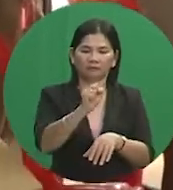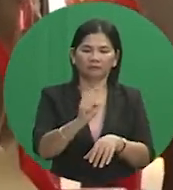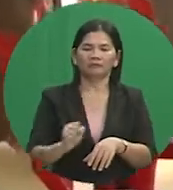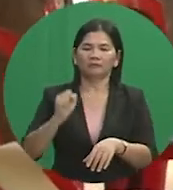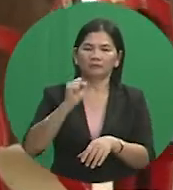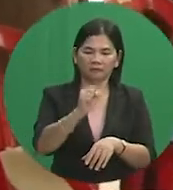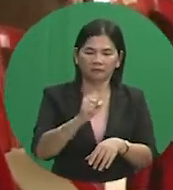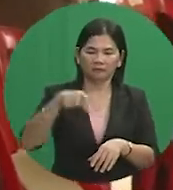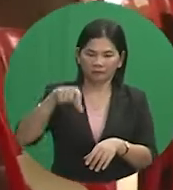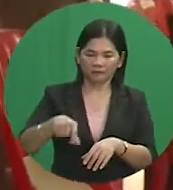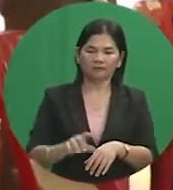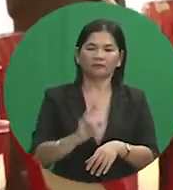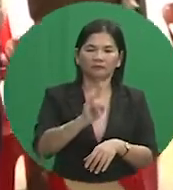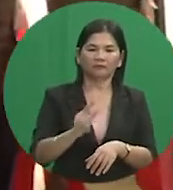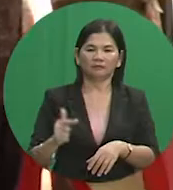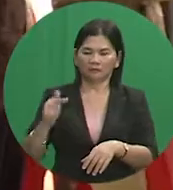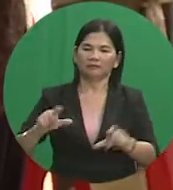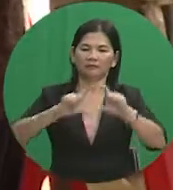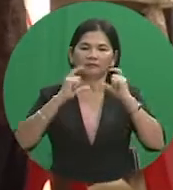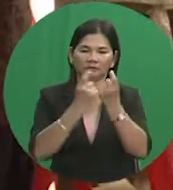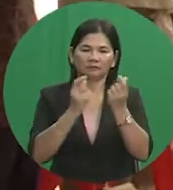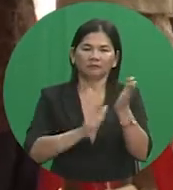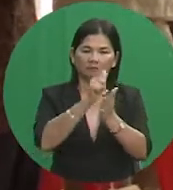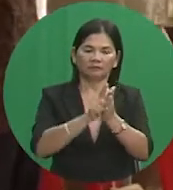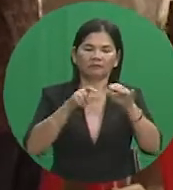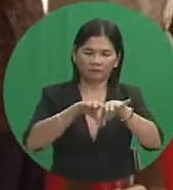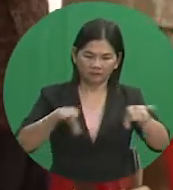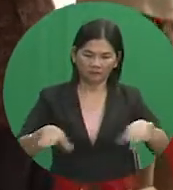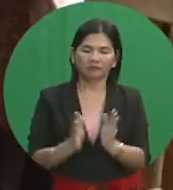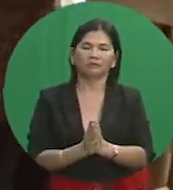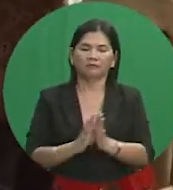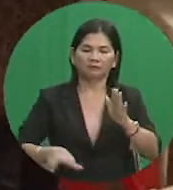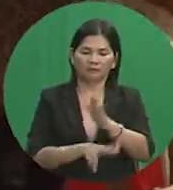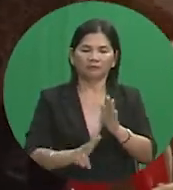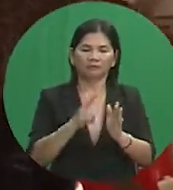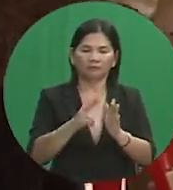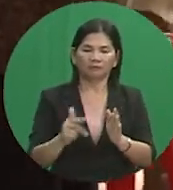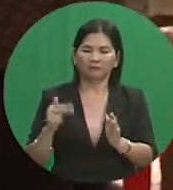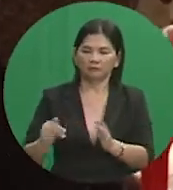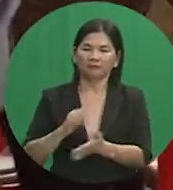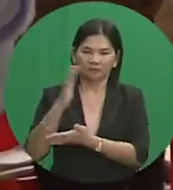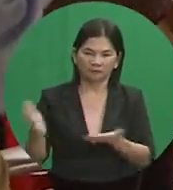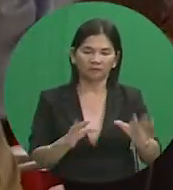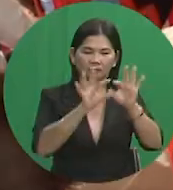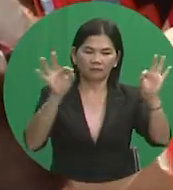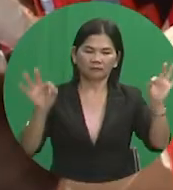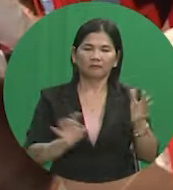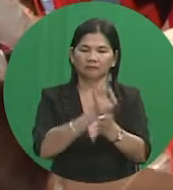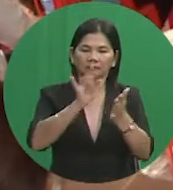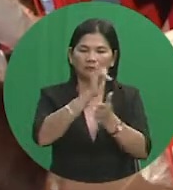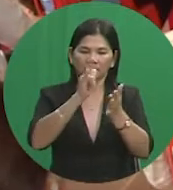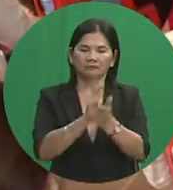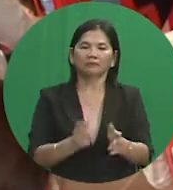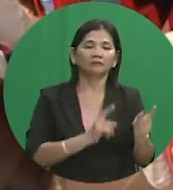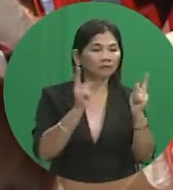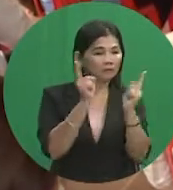ได้ดอมตายเหม็งประเทศกรมกลางเอธนาเจียจองมูลฐานคมเกียงตงบันเจบางเวทีการสาธารณะหนึ่งชุ